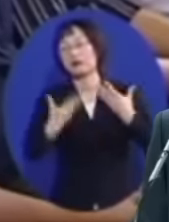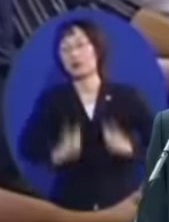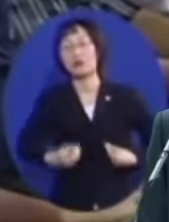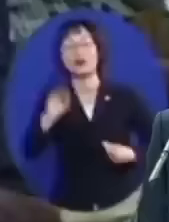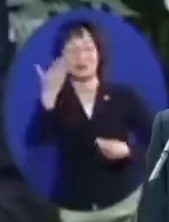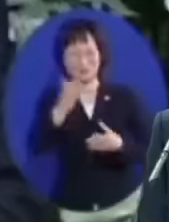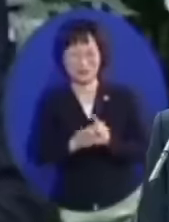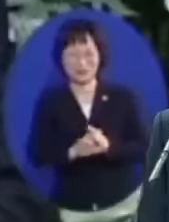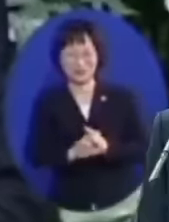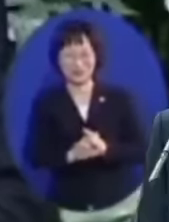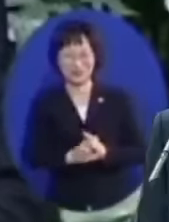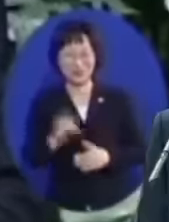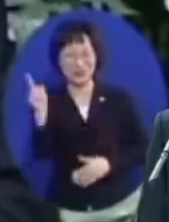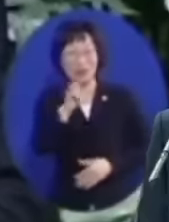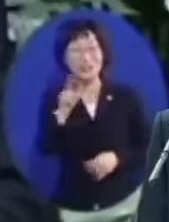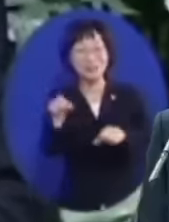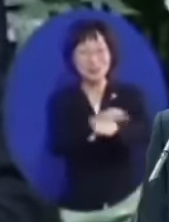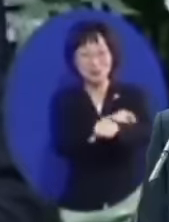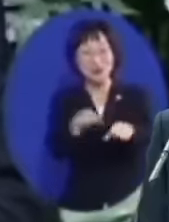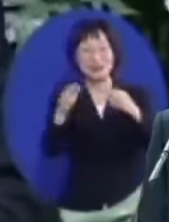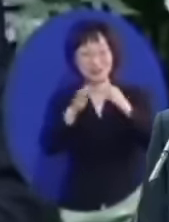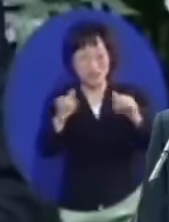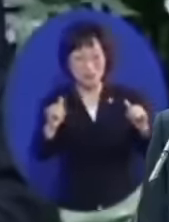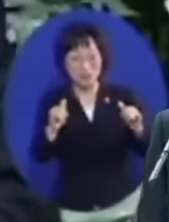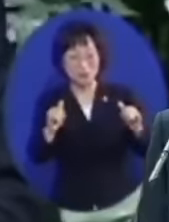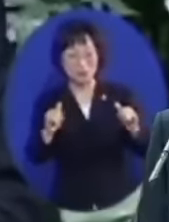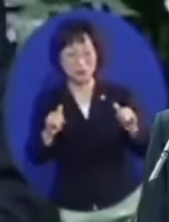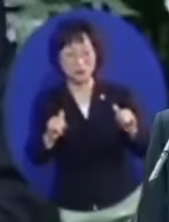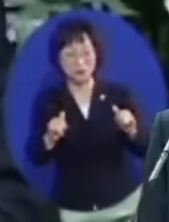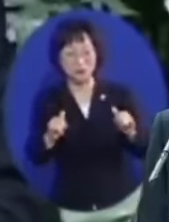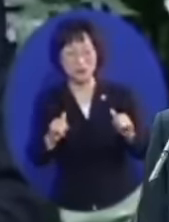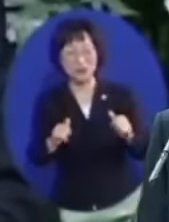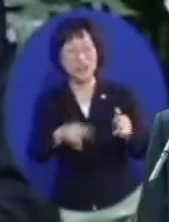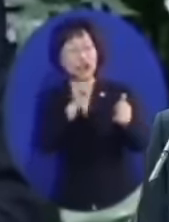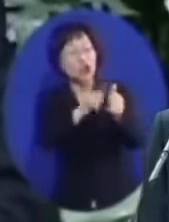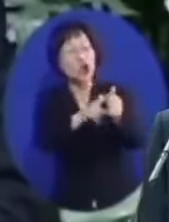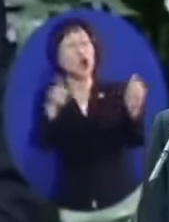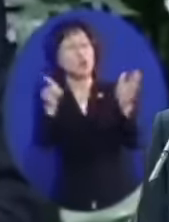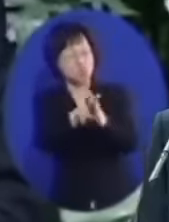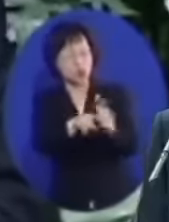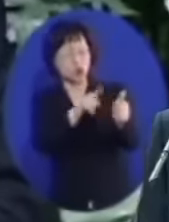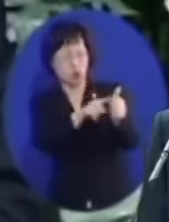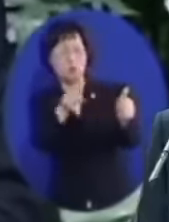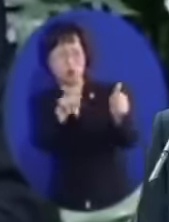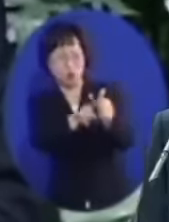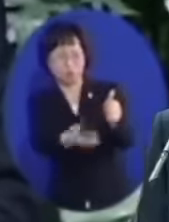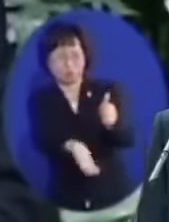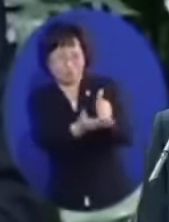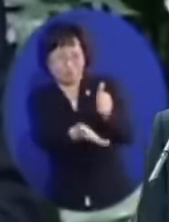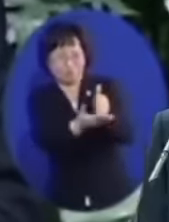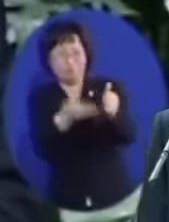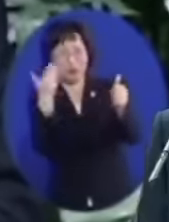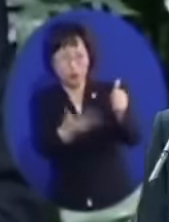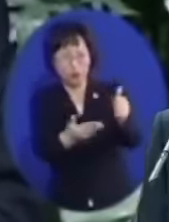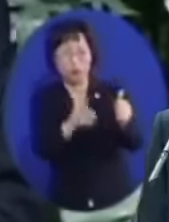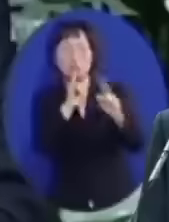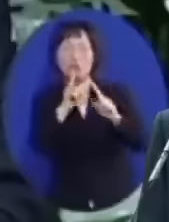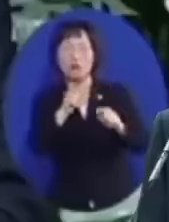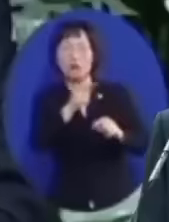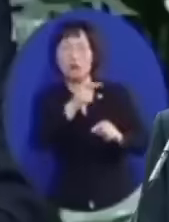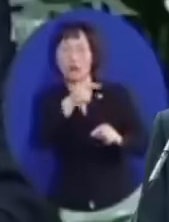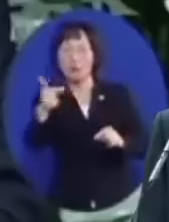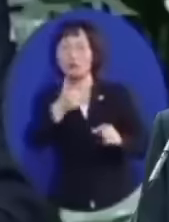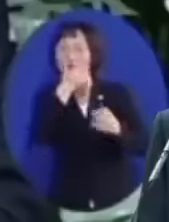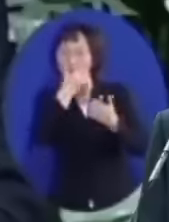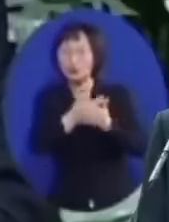것입니다. 너는 특별한 사람이야. 너는 훌륭해. 난 너를 믿어. 그렇게 격려해 주는 말을 하는 것은 정말 좋은